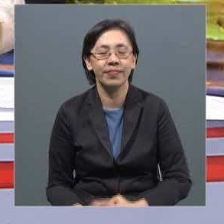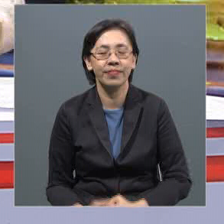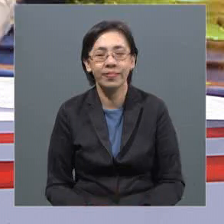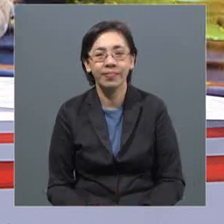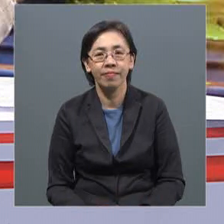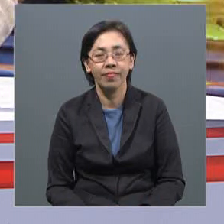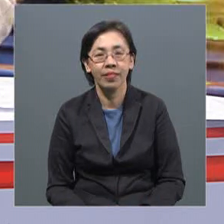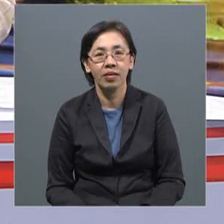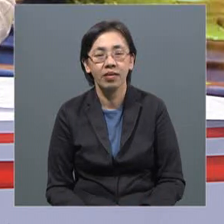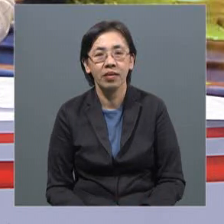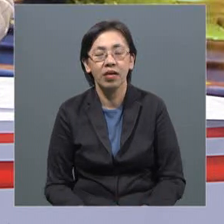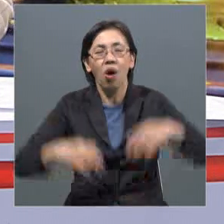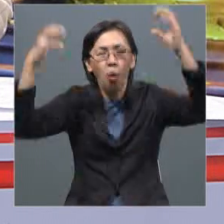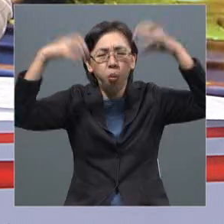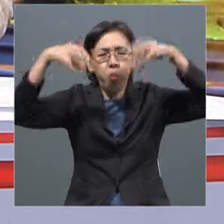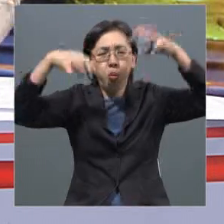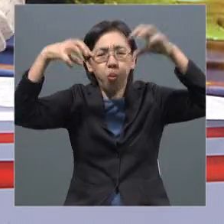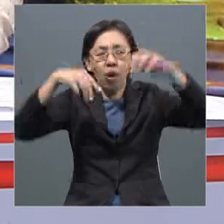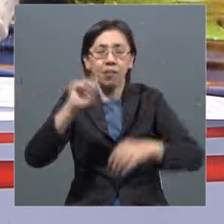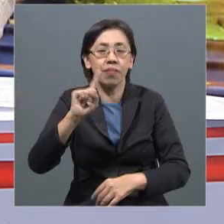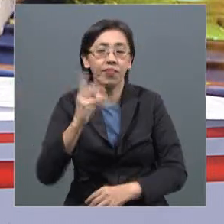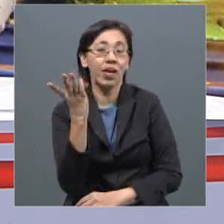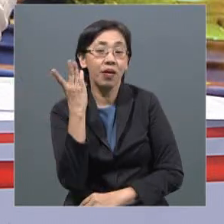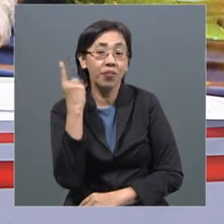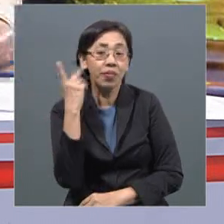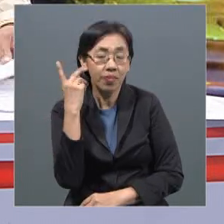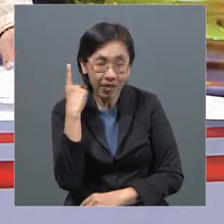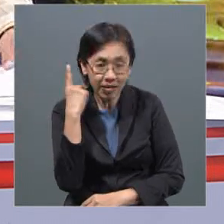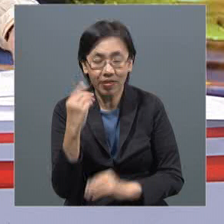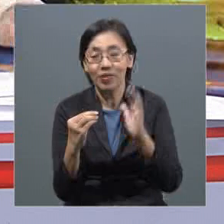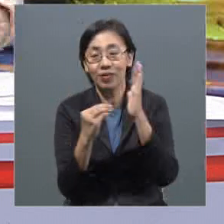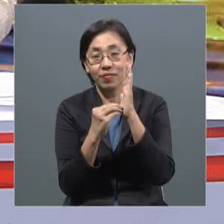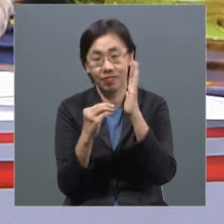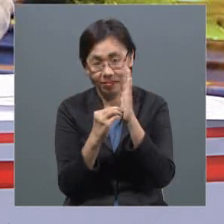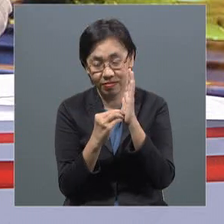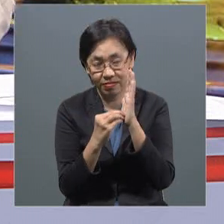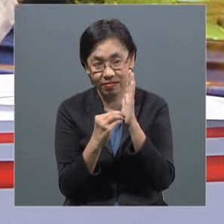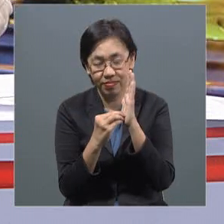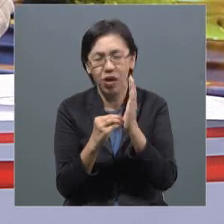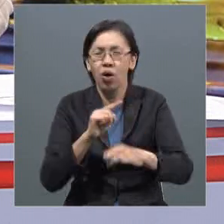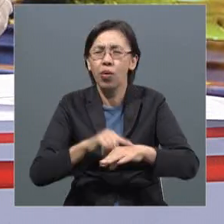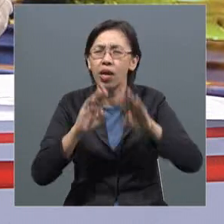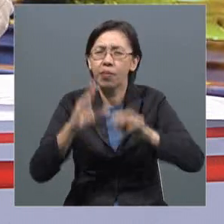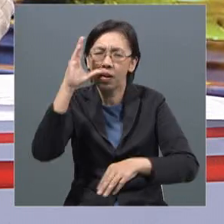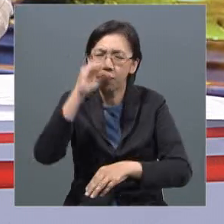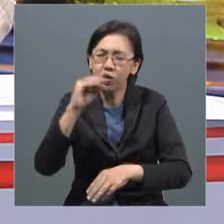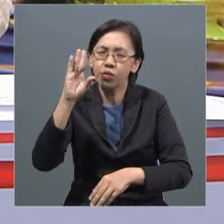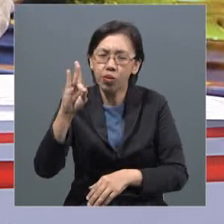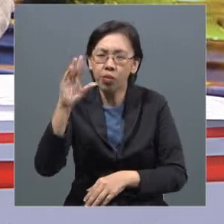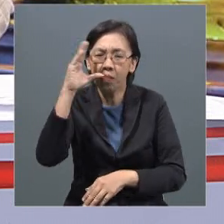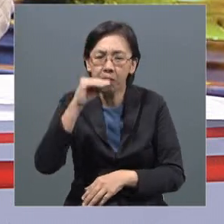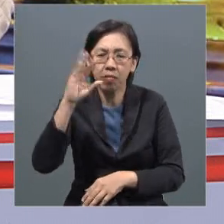นะคะมาดูเรื่องของฝนฟ้ากันหน่อยเมื่อวานนี้เริ่มจากในพื้นที่กรุงเทพมหานครก่อนประมาณสัก 20:00 2100นใน